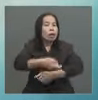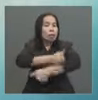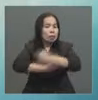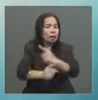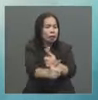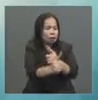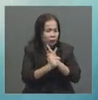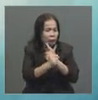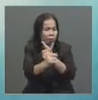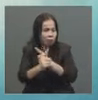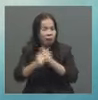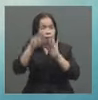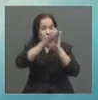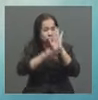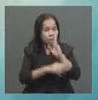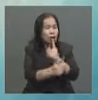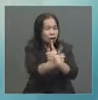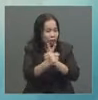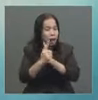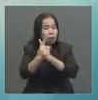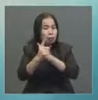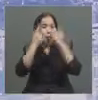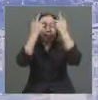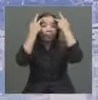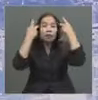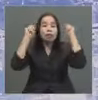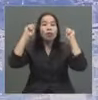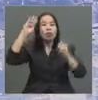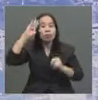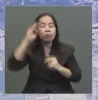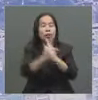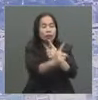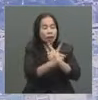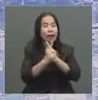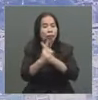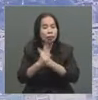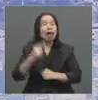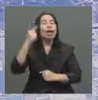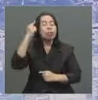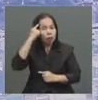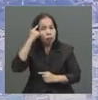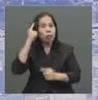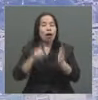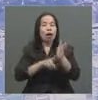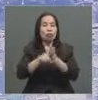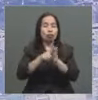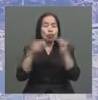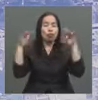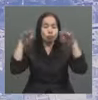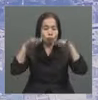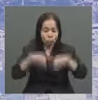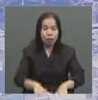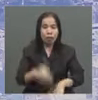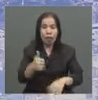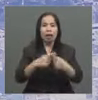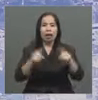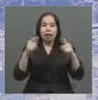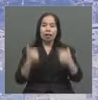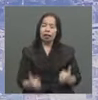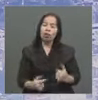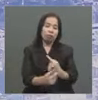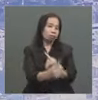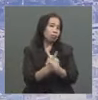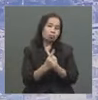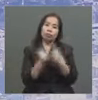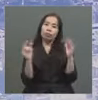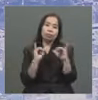าตรการที่ท่านนายกเน้นย้ำอยู่เราก็เชื่อว่ามันน่าจะลดลงแต่ณตอนนี้ยังไม่เป็นเช่น